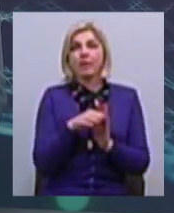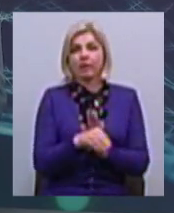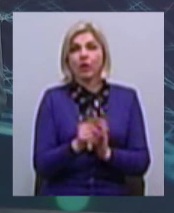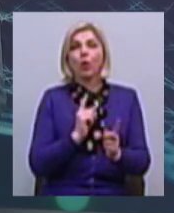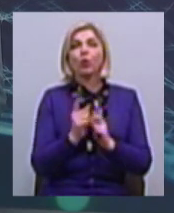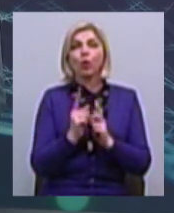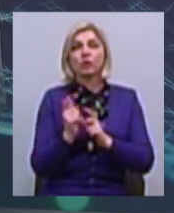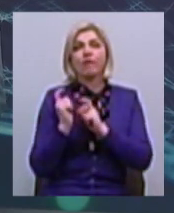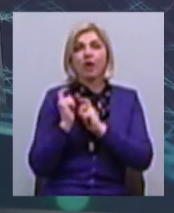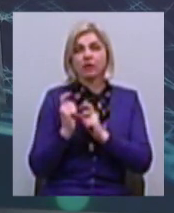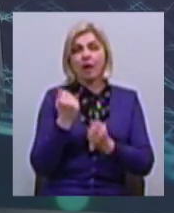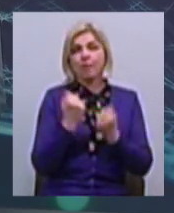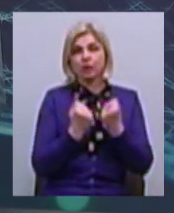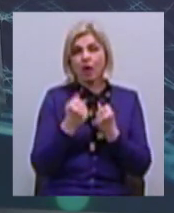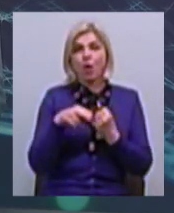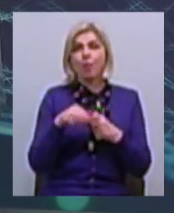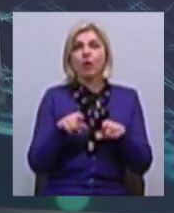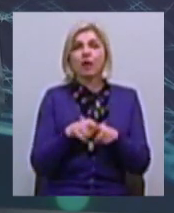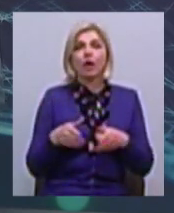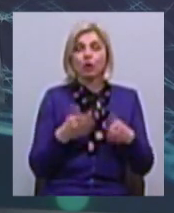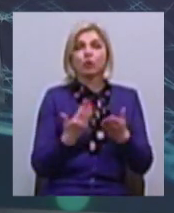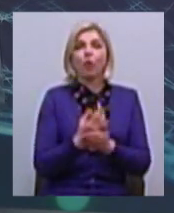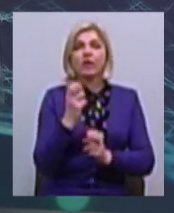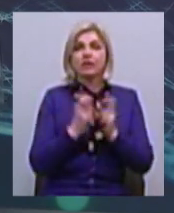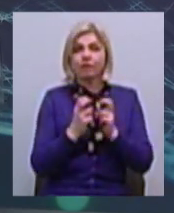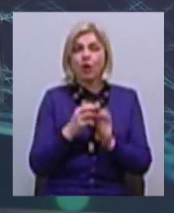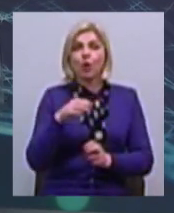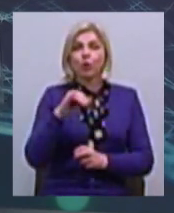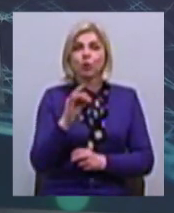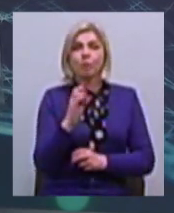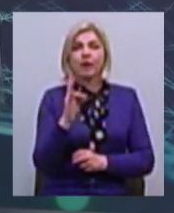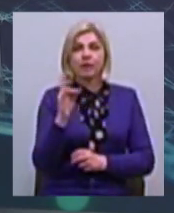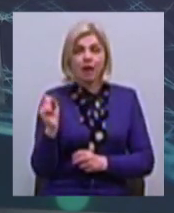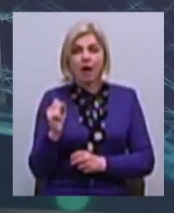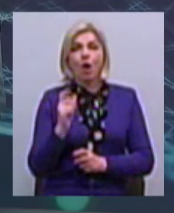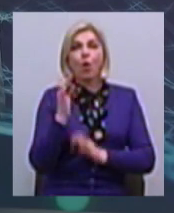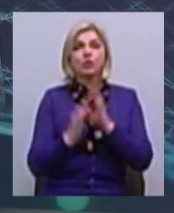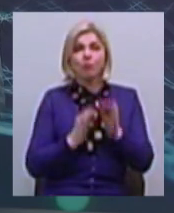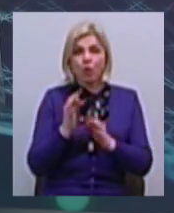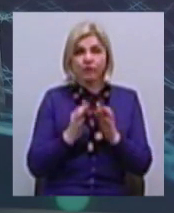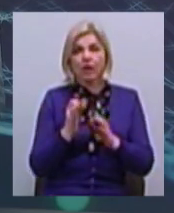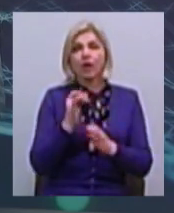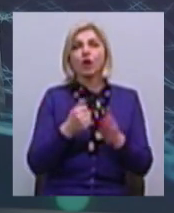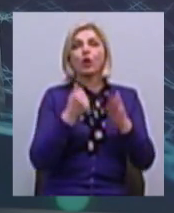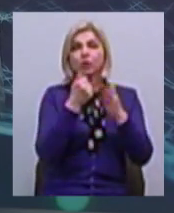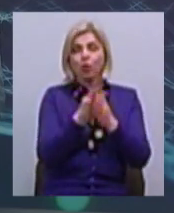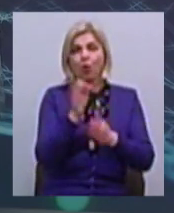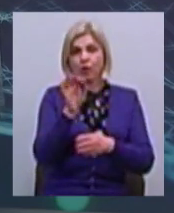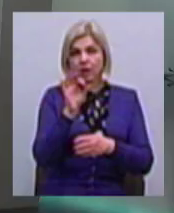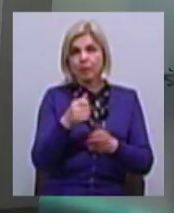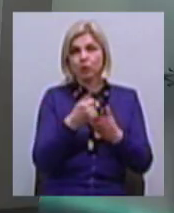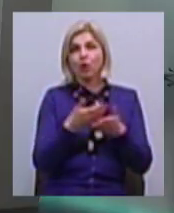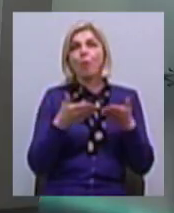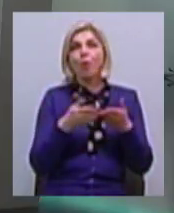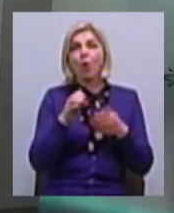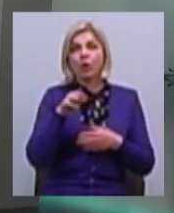рух вантажного транспорту по таким дорогам. Новозаводська, Турбінна, в Космонавта, Богоявленська і далі до об'єкта концесії, тобто до порту Ольвія.